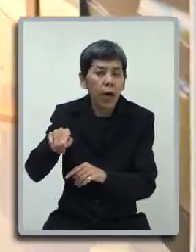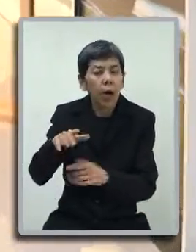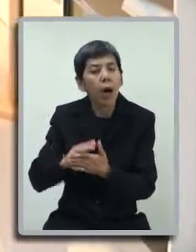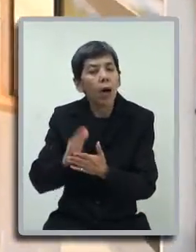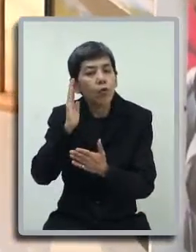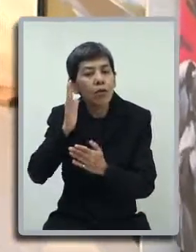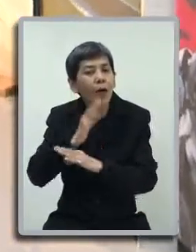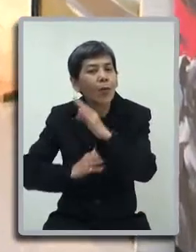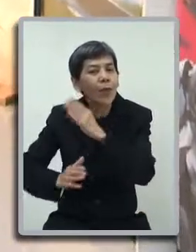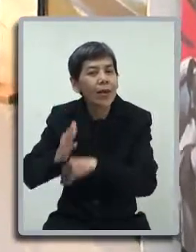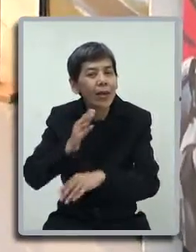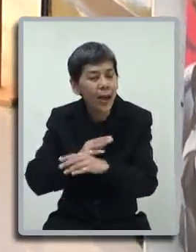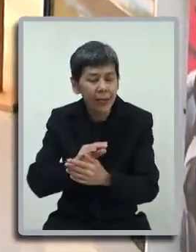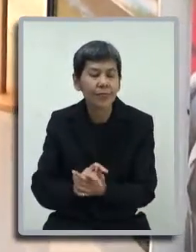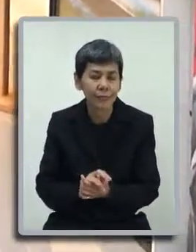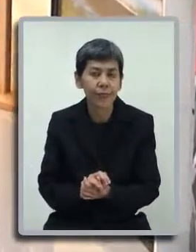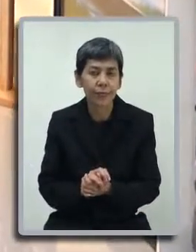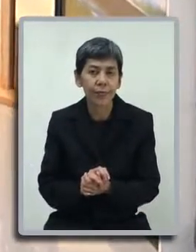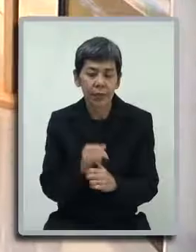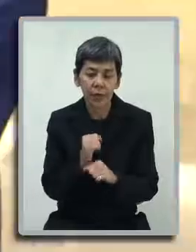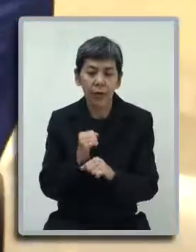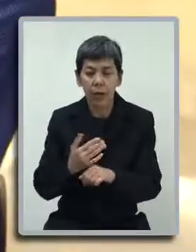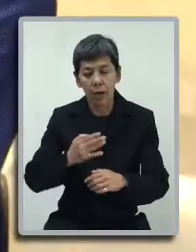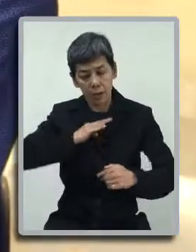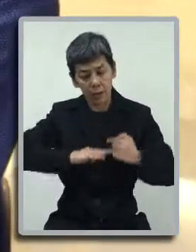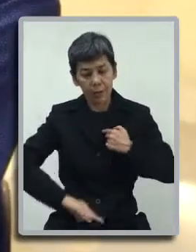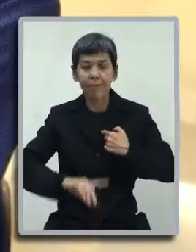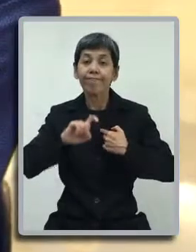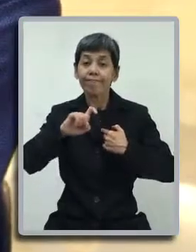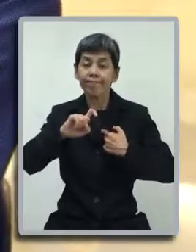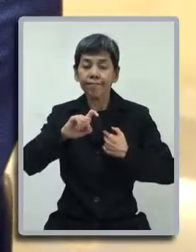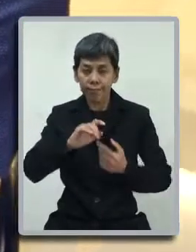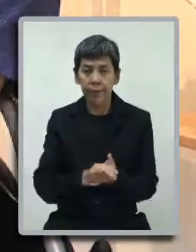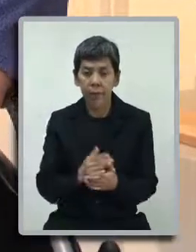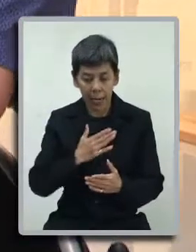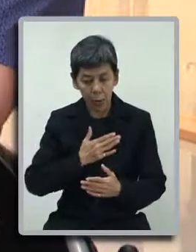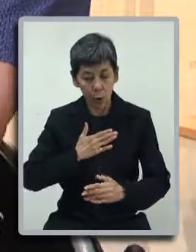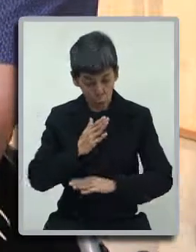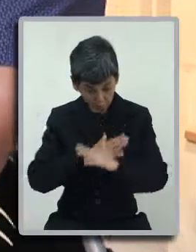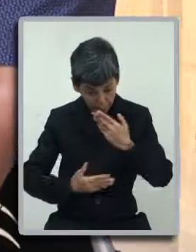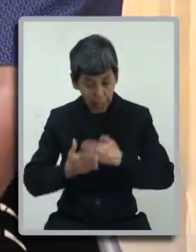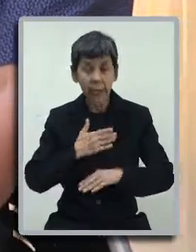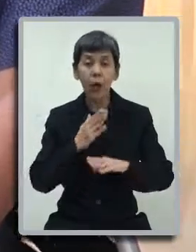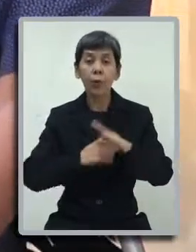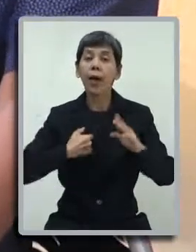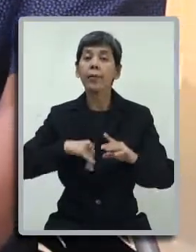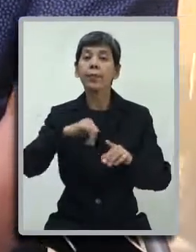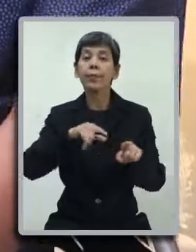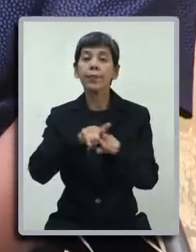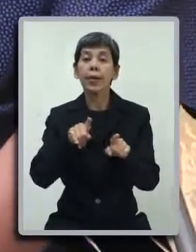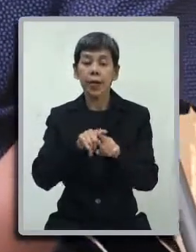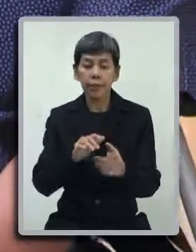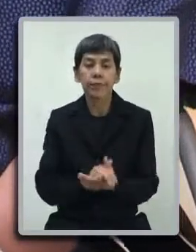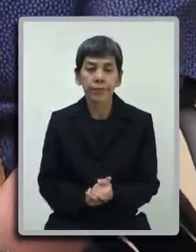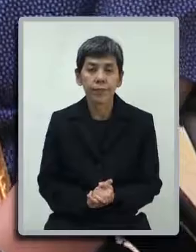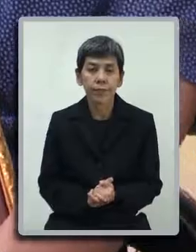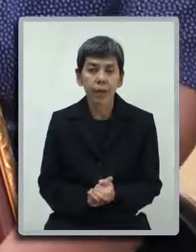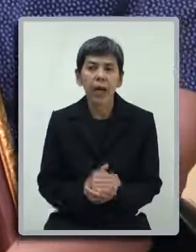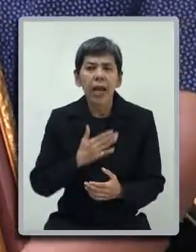องป๊อปนะครับที่เป็นศิลปินที่เป็นอัมพฤกษ์อัมพาตอยู่ในฐานะที่ตัวผมเองก็เป็นคนพิการสิ